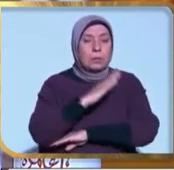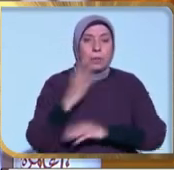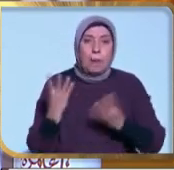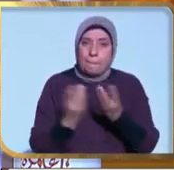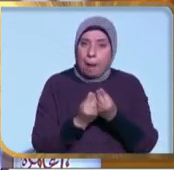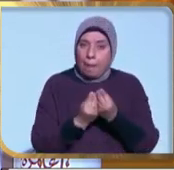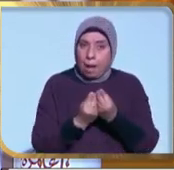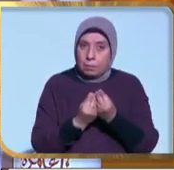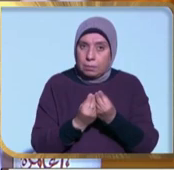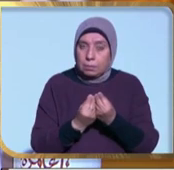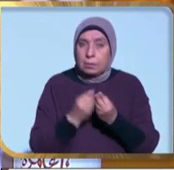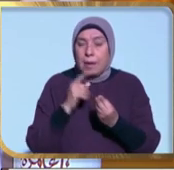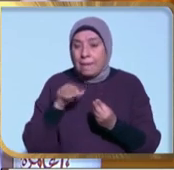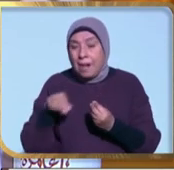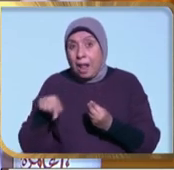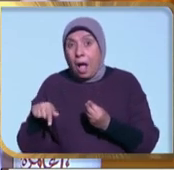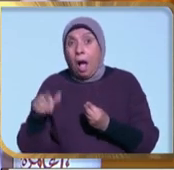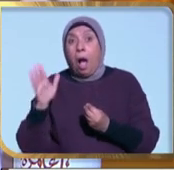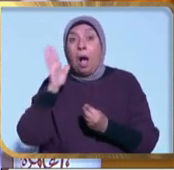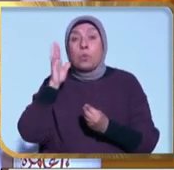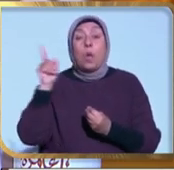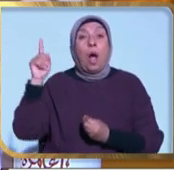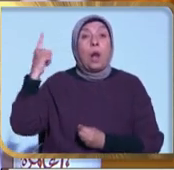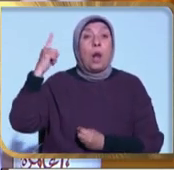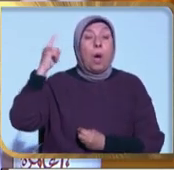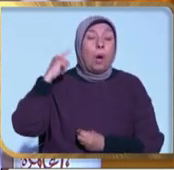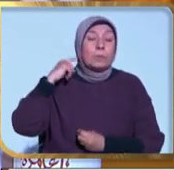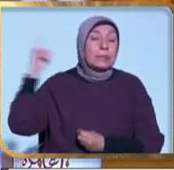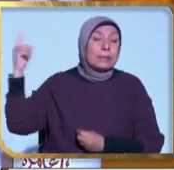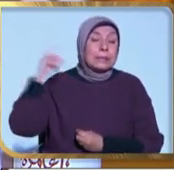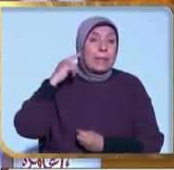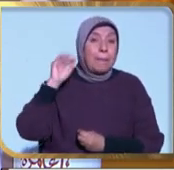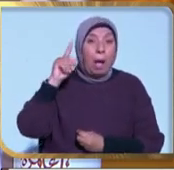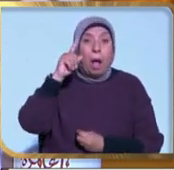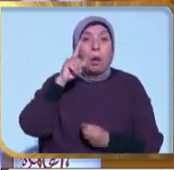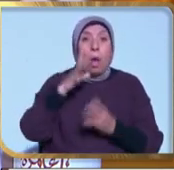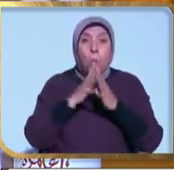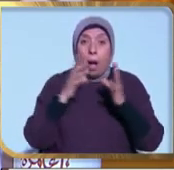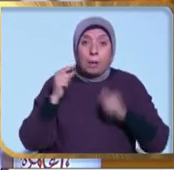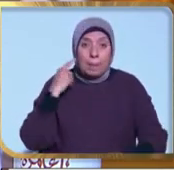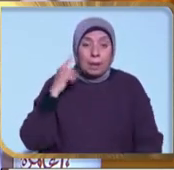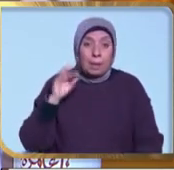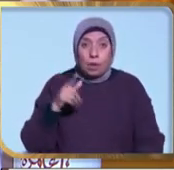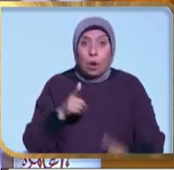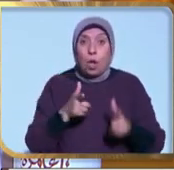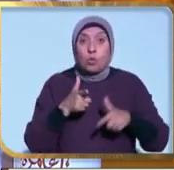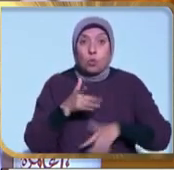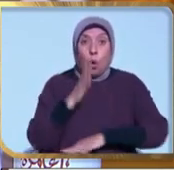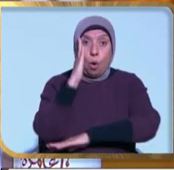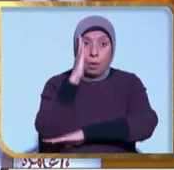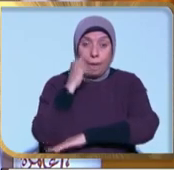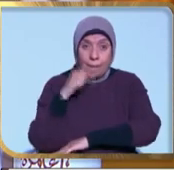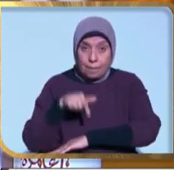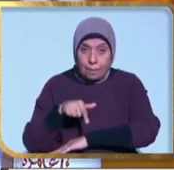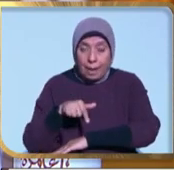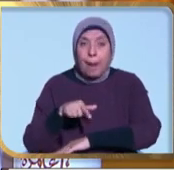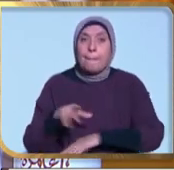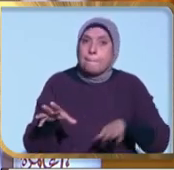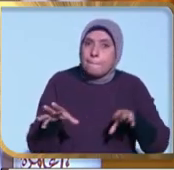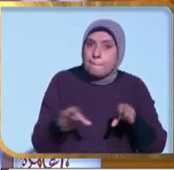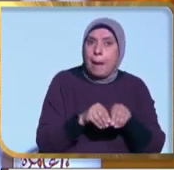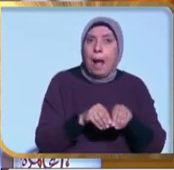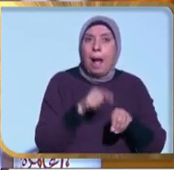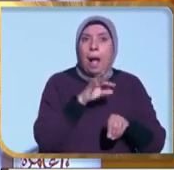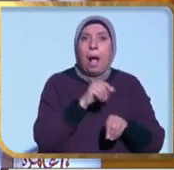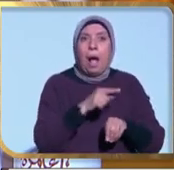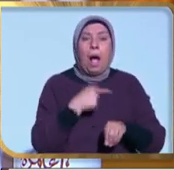تصلي في وقت ما يرفع اذان الظهر وهي ضوها في مكانها او هي تيممت لو حد مش موجود